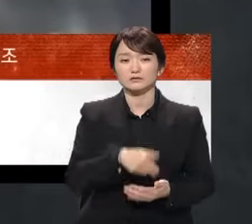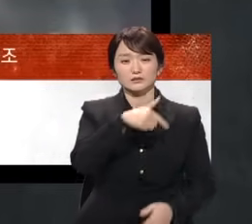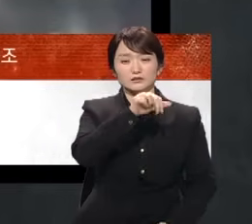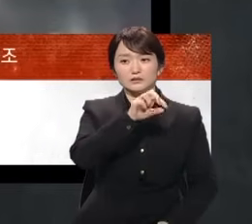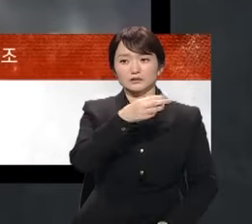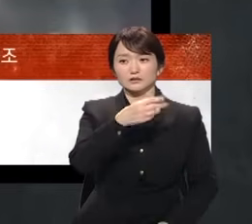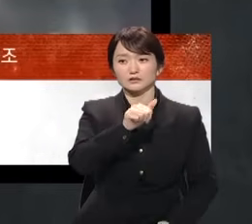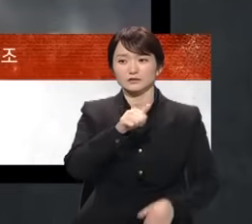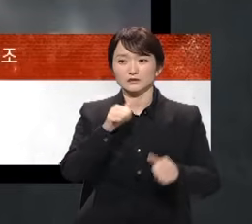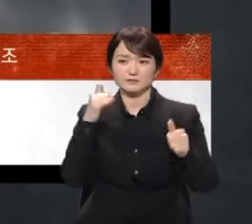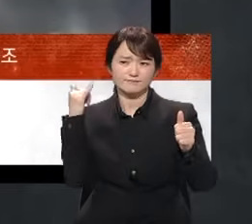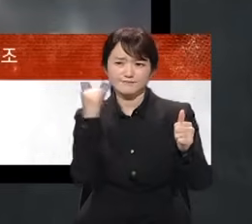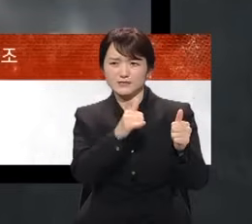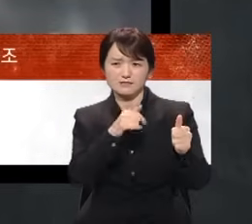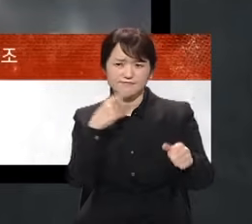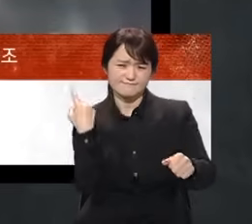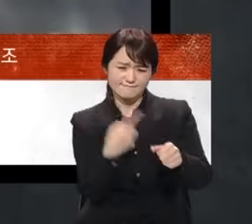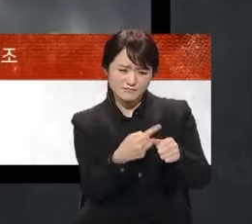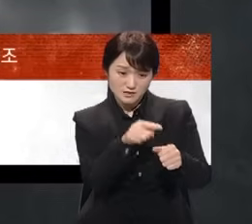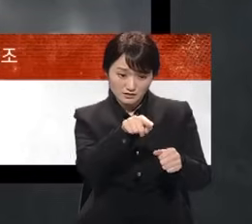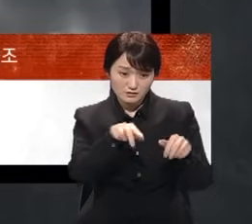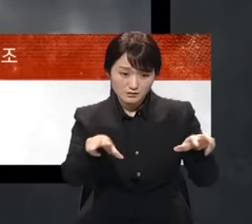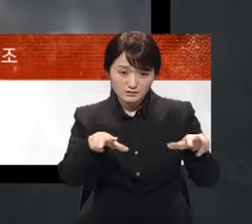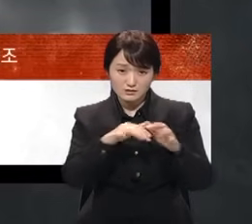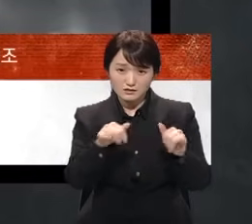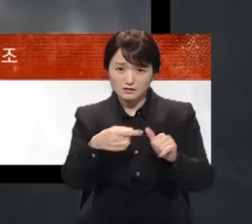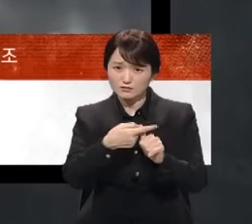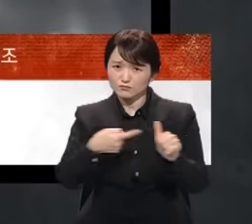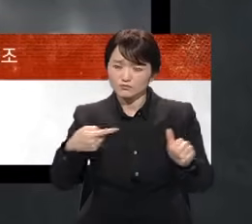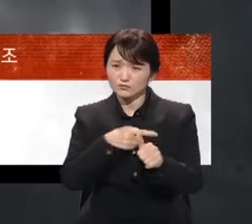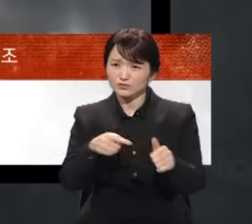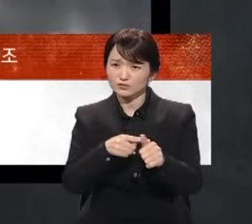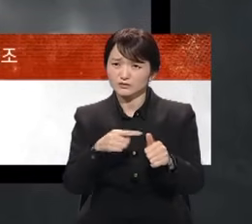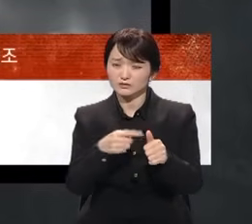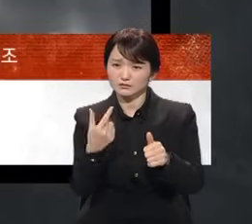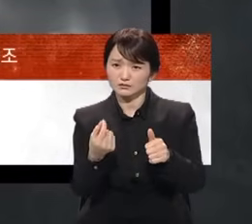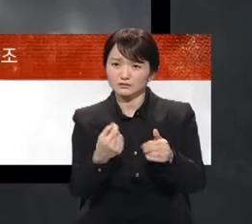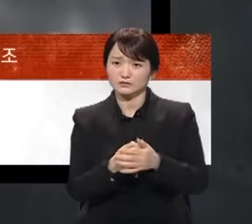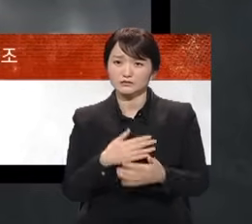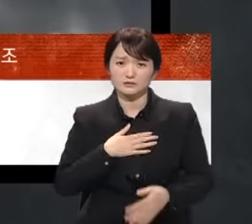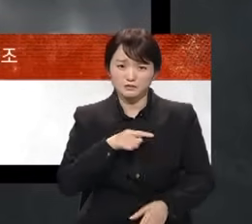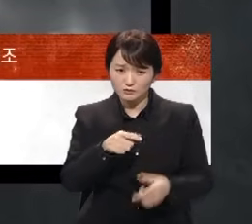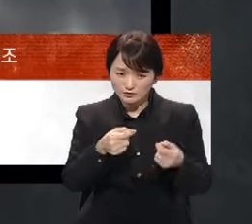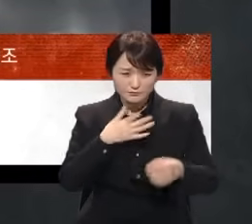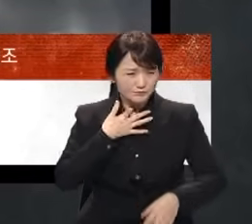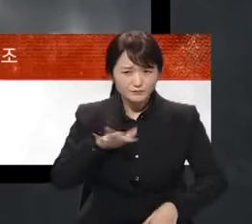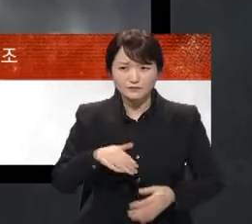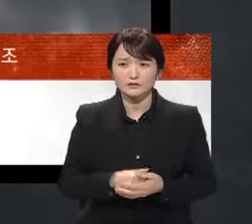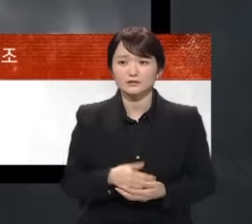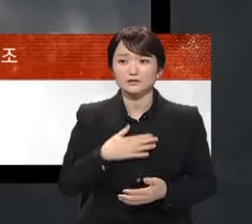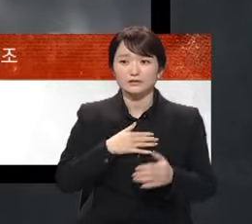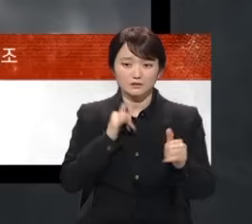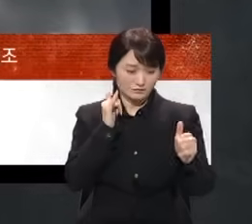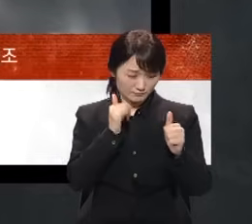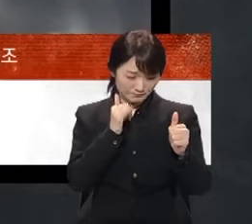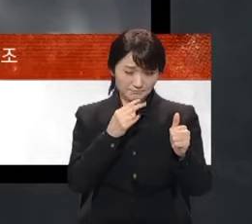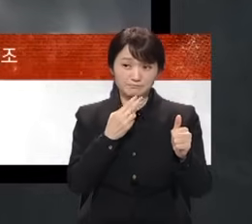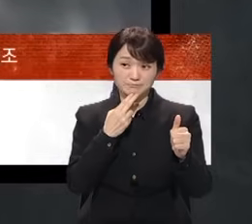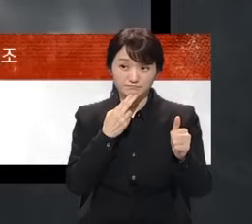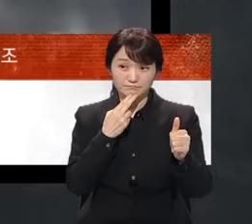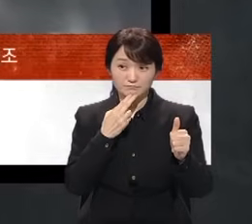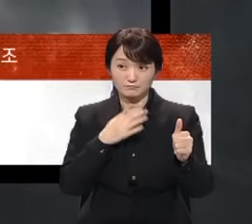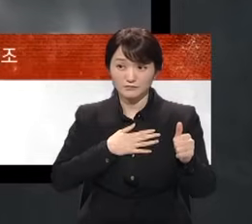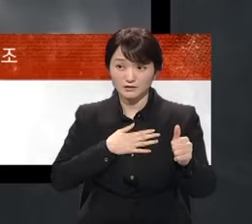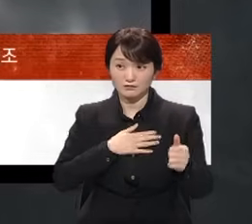있는 욕 없는 욕 다 했거든요. 진짜로. 이거 지금 사람 두 번 죽이는 거야 뭐냐. 나는 이런 적도 없고 나랑 통화한 적이 한 번도 없고 나랑